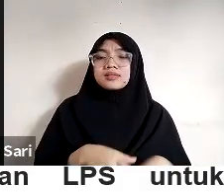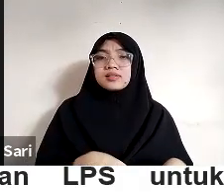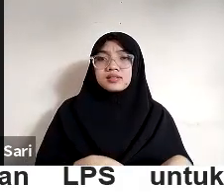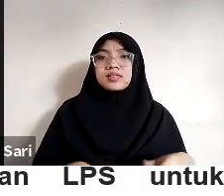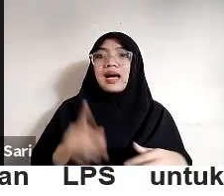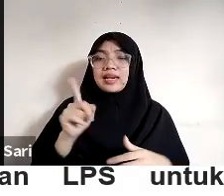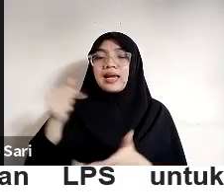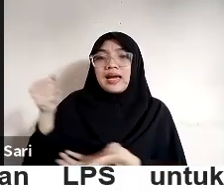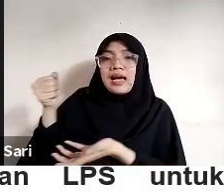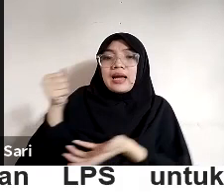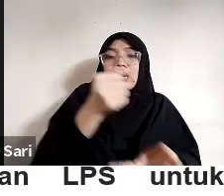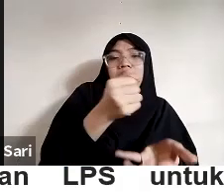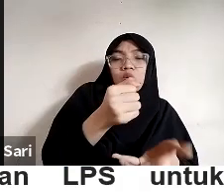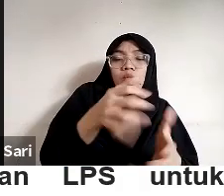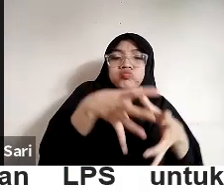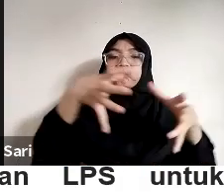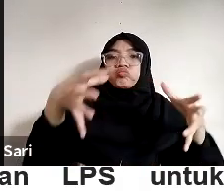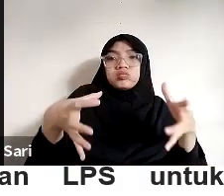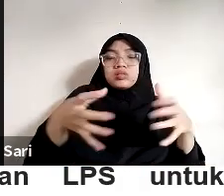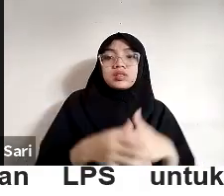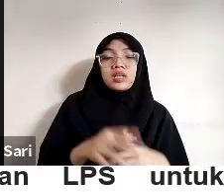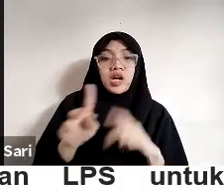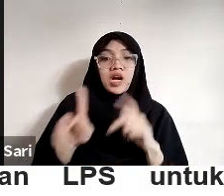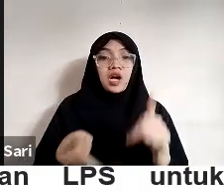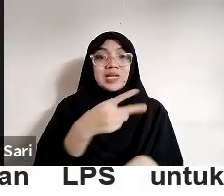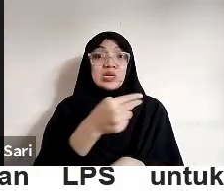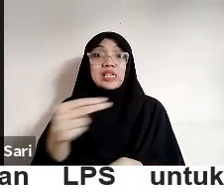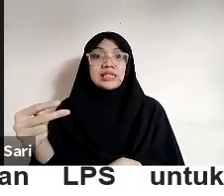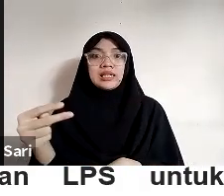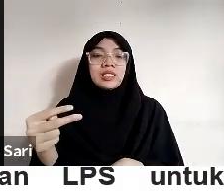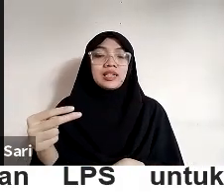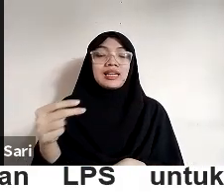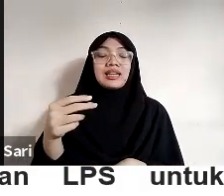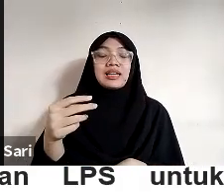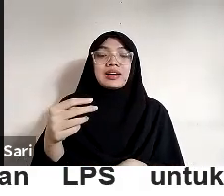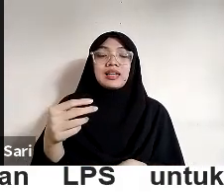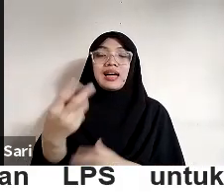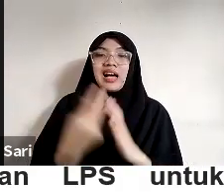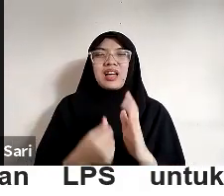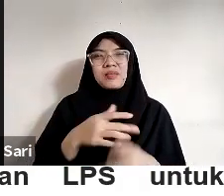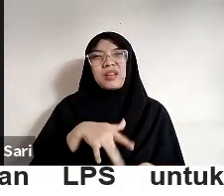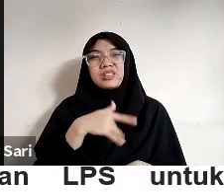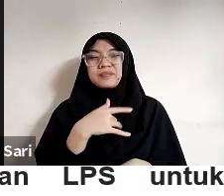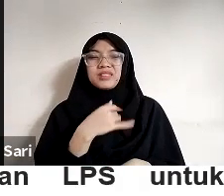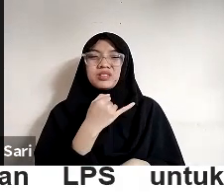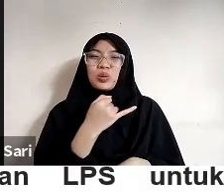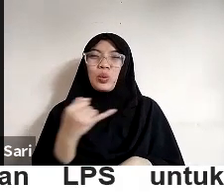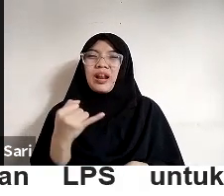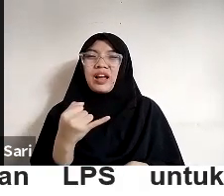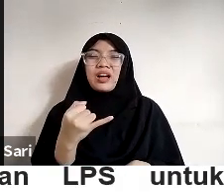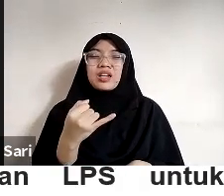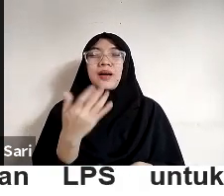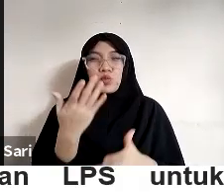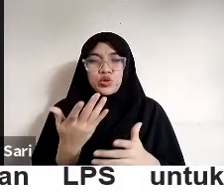yang lebih besar lagi. Dan nanti di Indonesia kalau anggaran yang ada dirasakan kurang, mungkin akan ada perpres